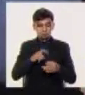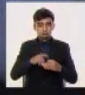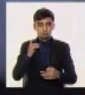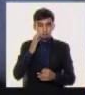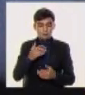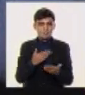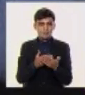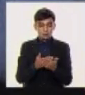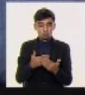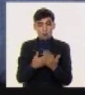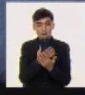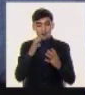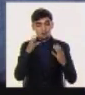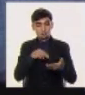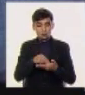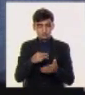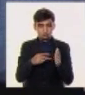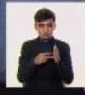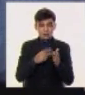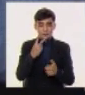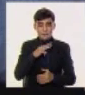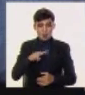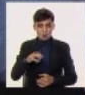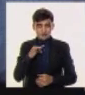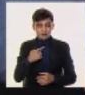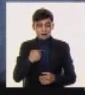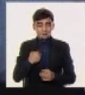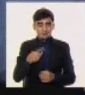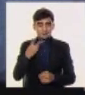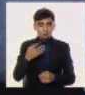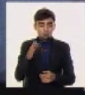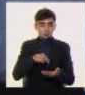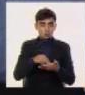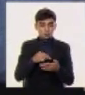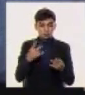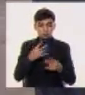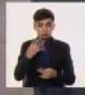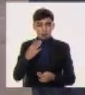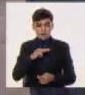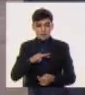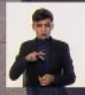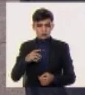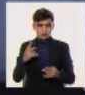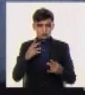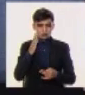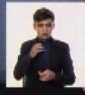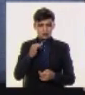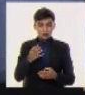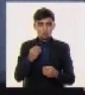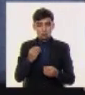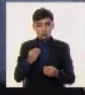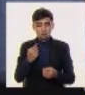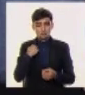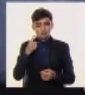расторгнуть. Каждый автобус стоит 2 миллиона. Если я куплю 20, то необходимо 40 миллионов тенге. Думали, возьмем еще